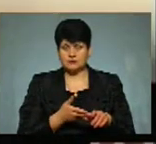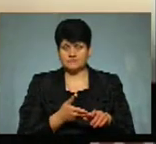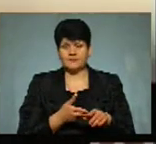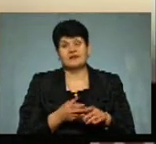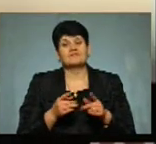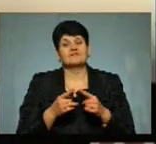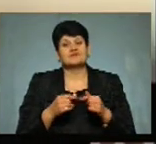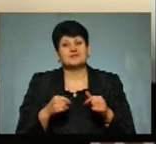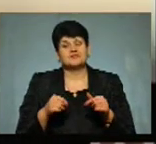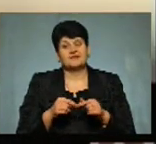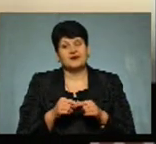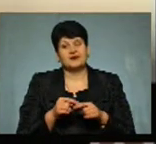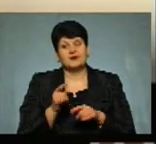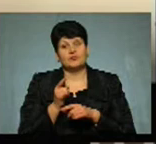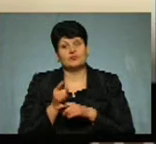сфері паркування, вони